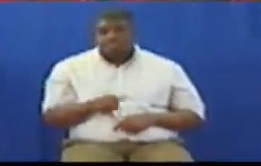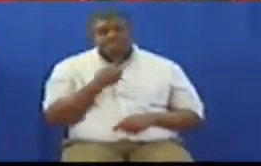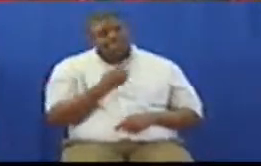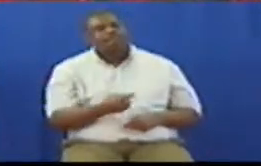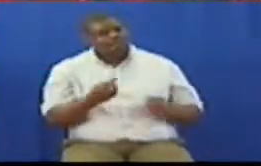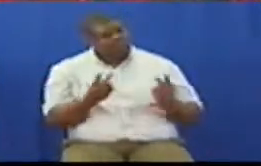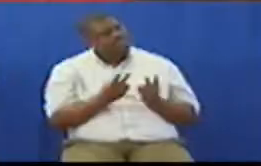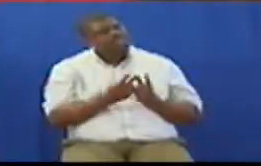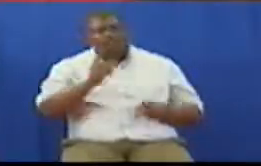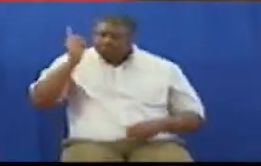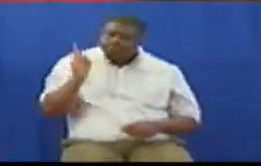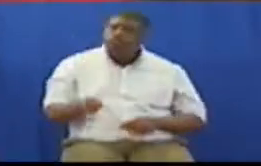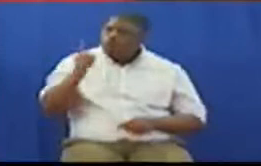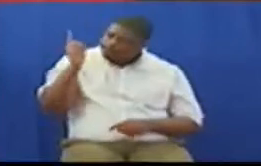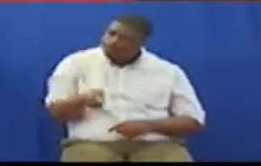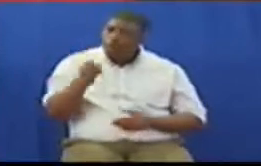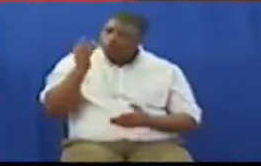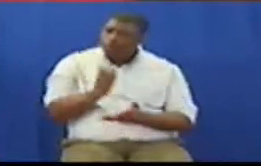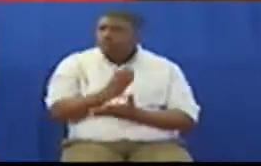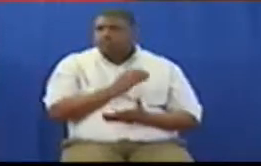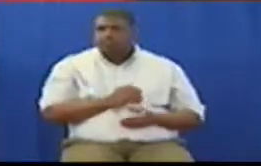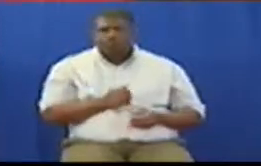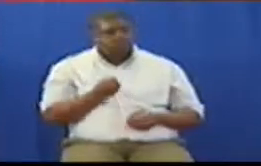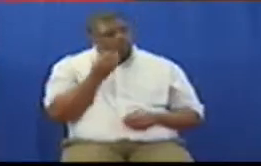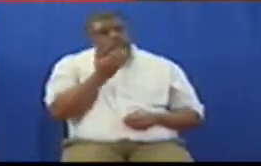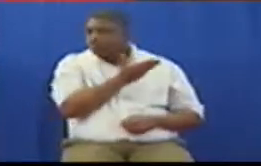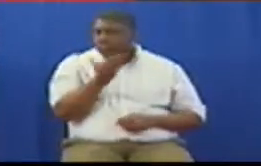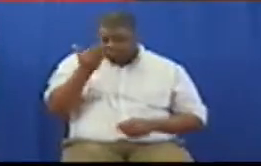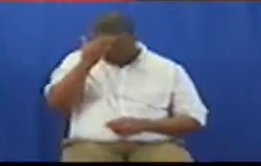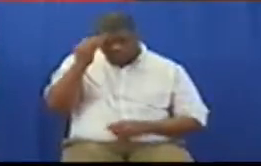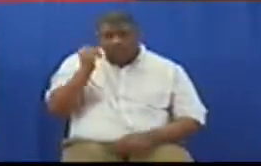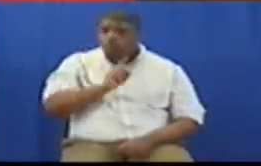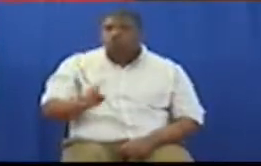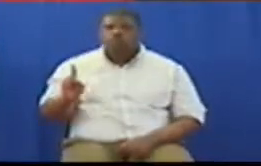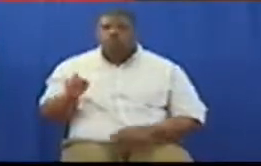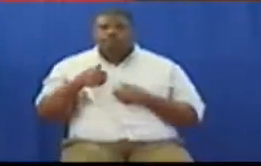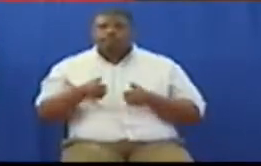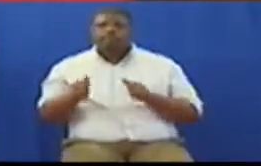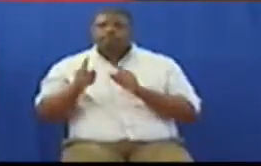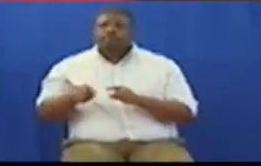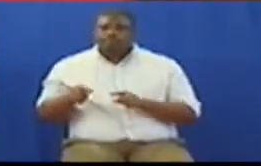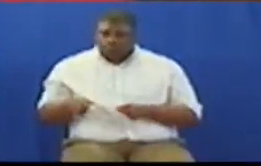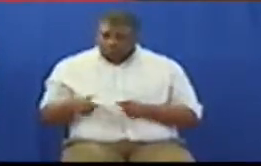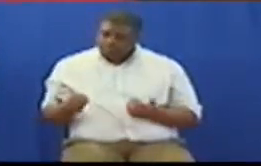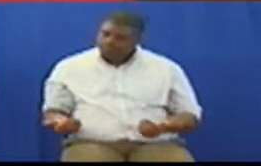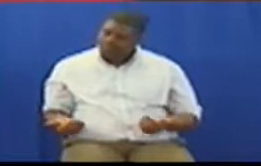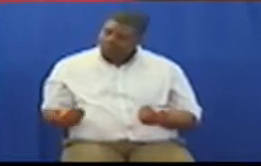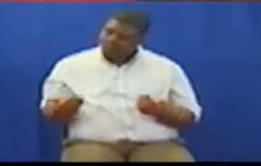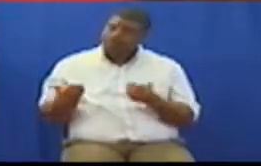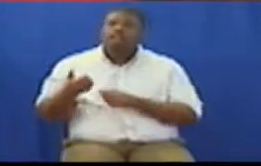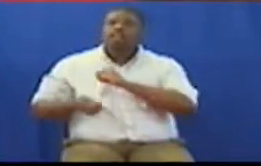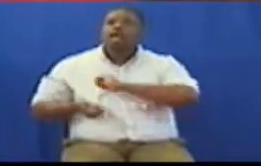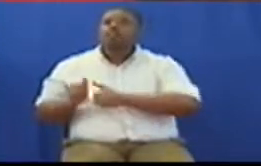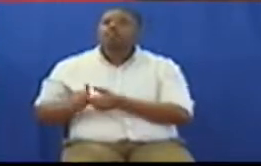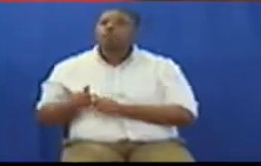pia magonjwa mengine pia tusiyasahau, kwa sababu na yenyewe yatakuja kukuza hili tatizo. Kule kwangu